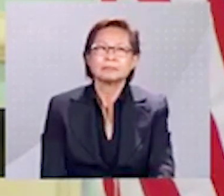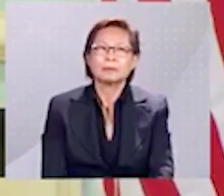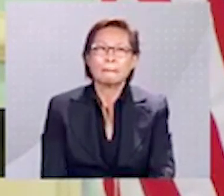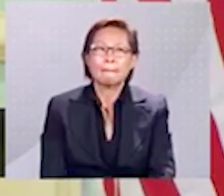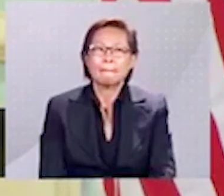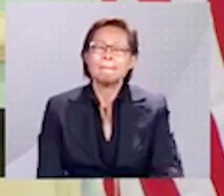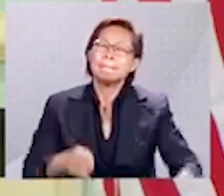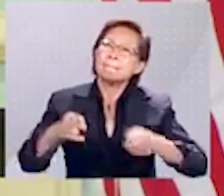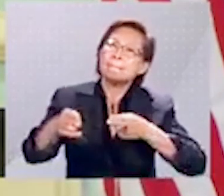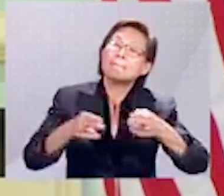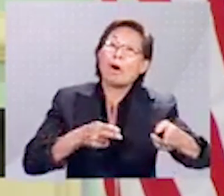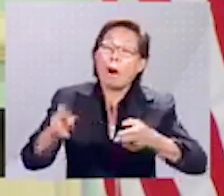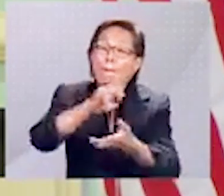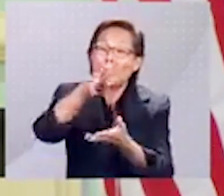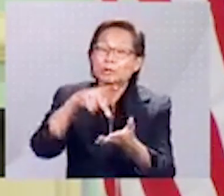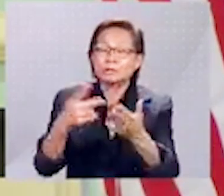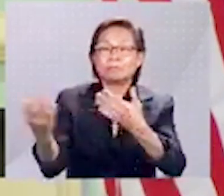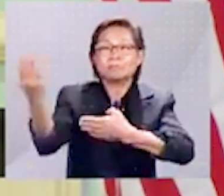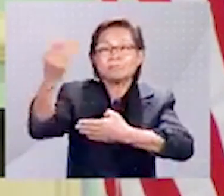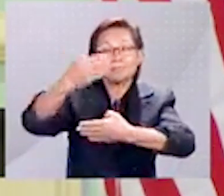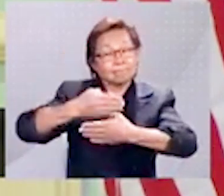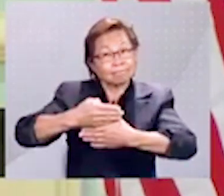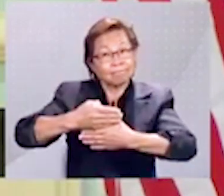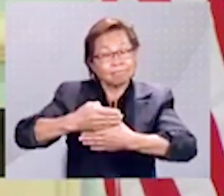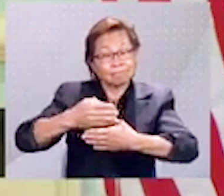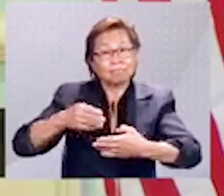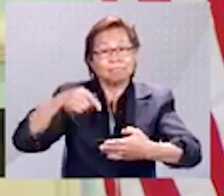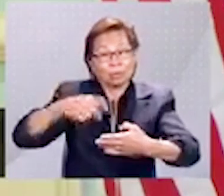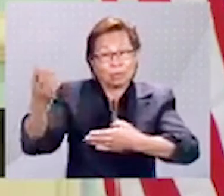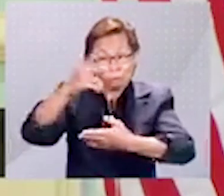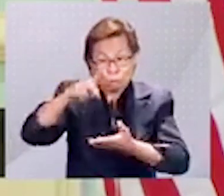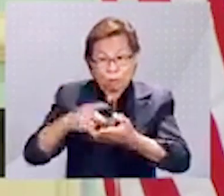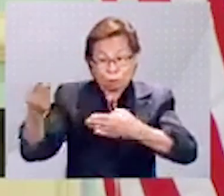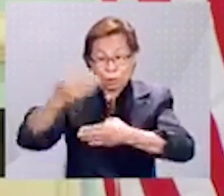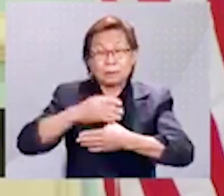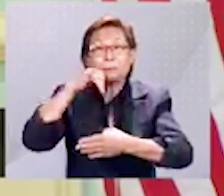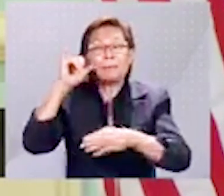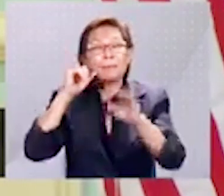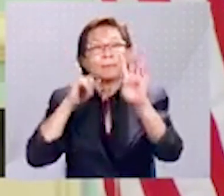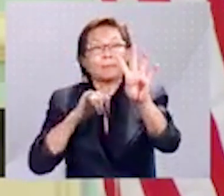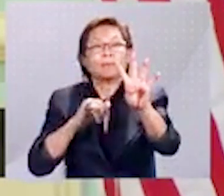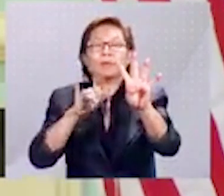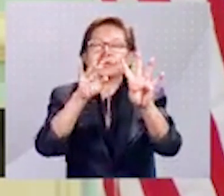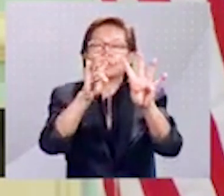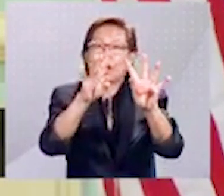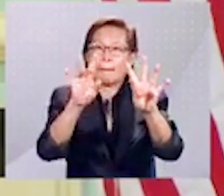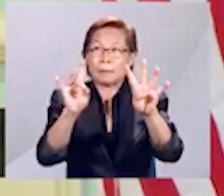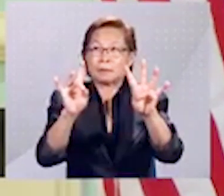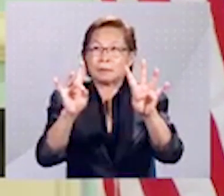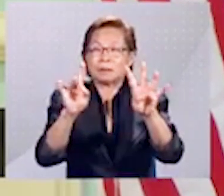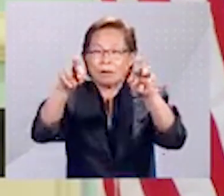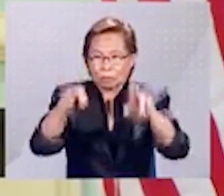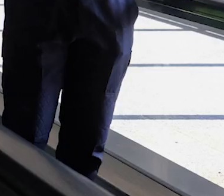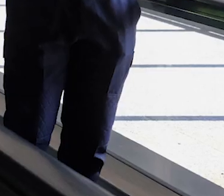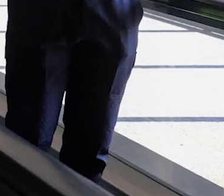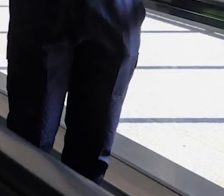mengenai pengurusan pusat kuarantin, semalam seramai 478